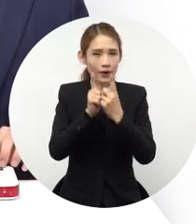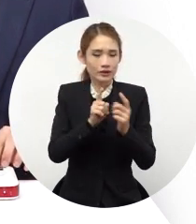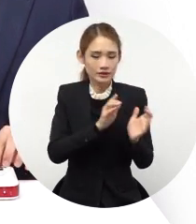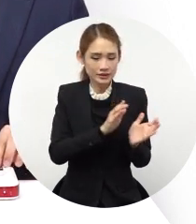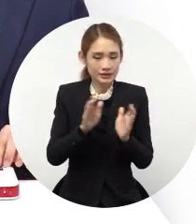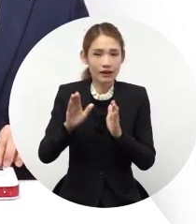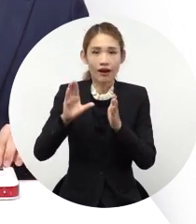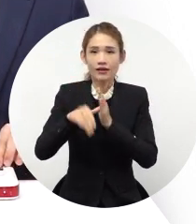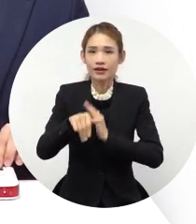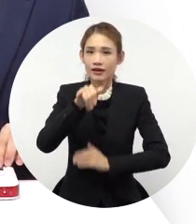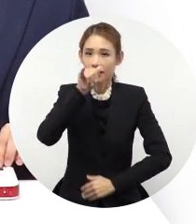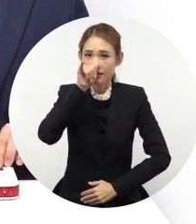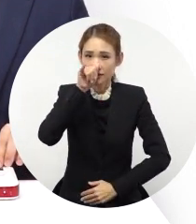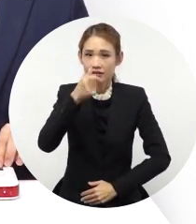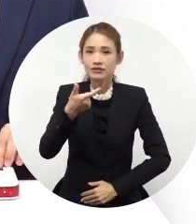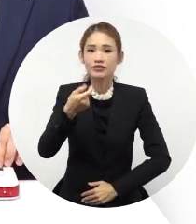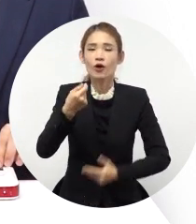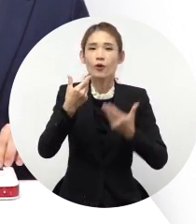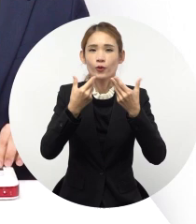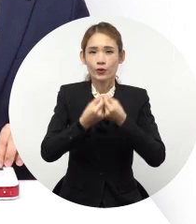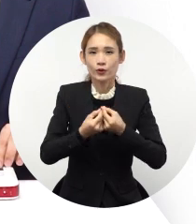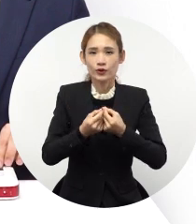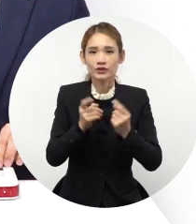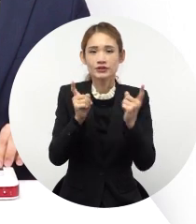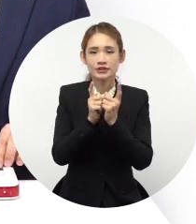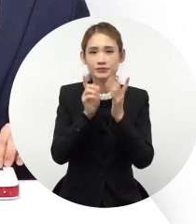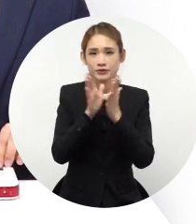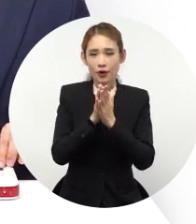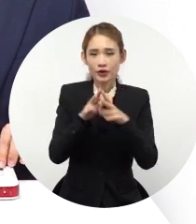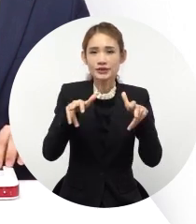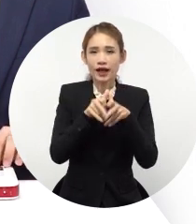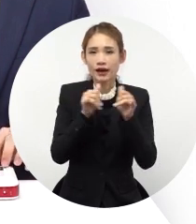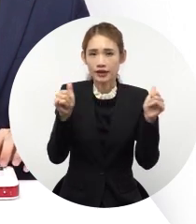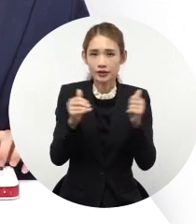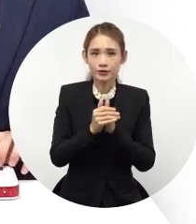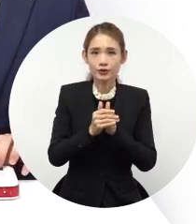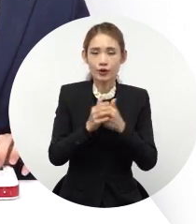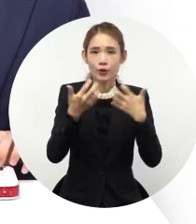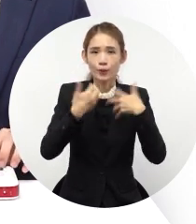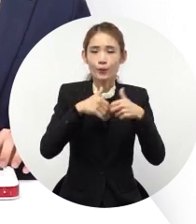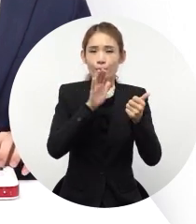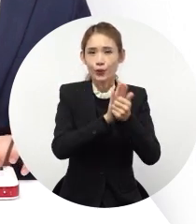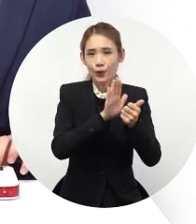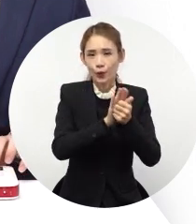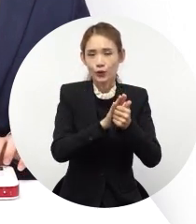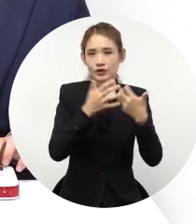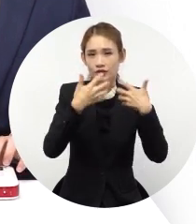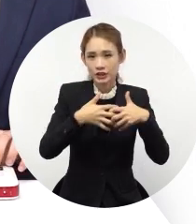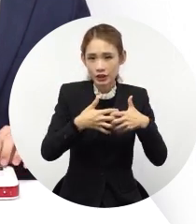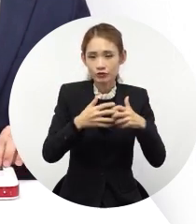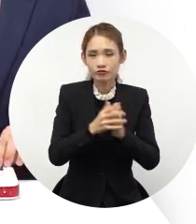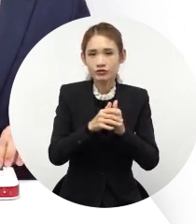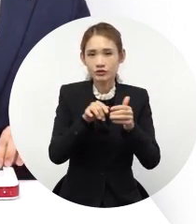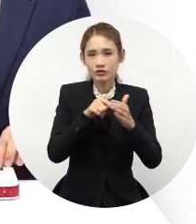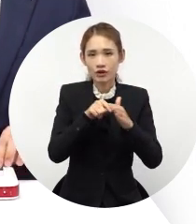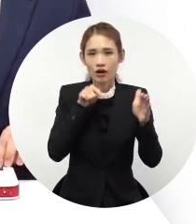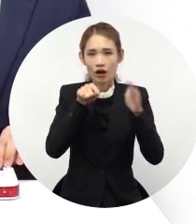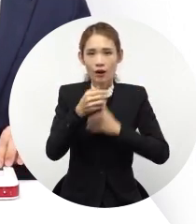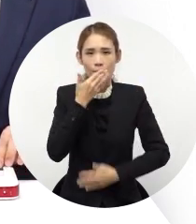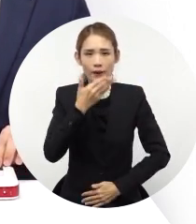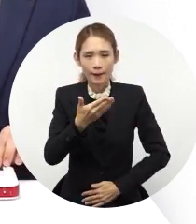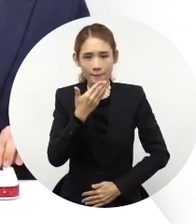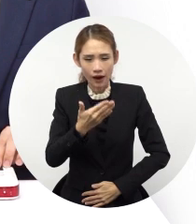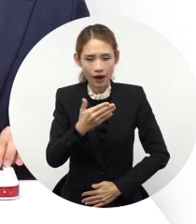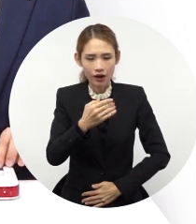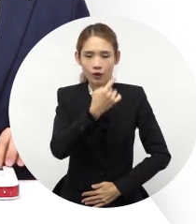진행해야 될 경우가 있잖아요. 그럴 경우에 당사자 또는 당사자의 보조기구가 접근 가능한지